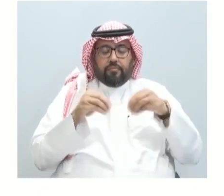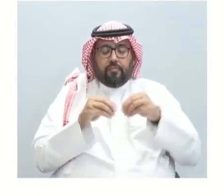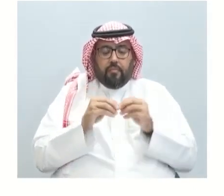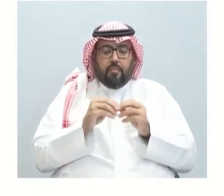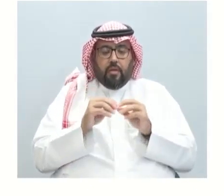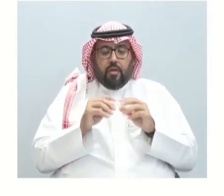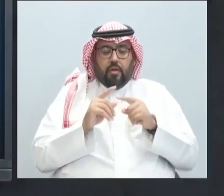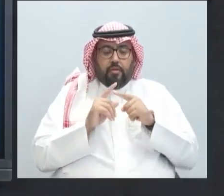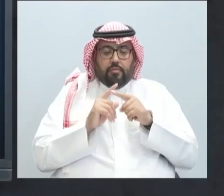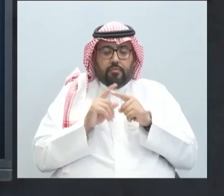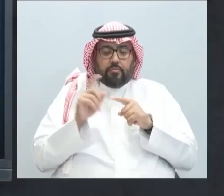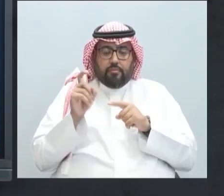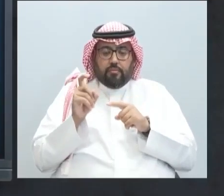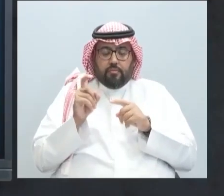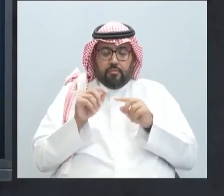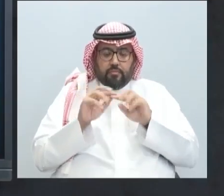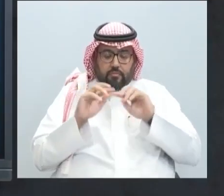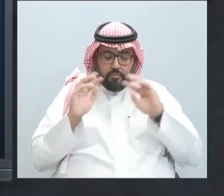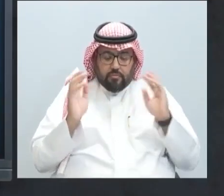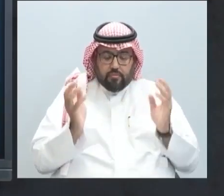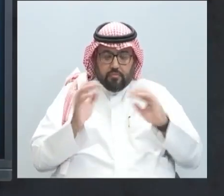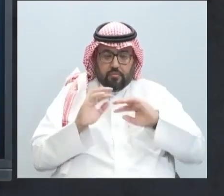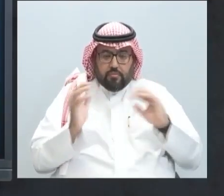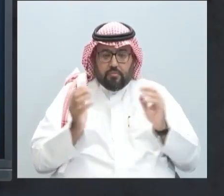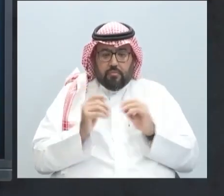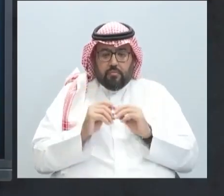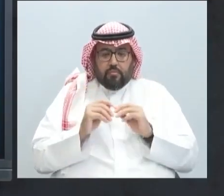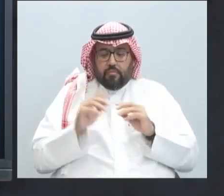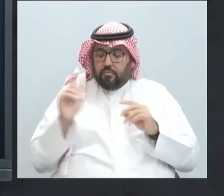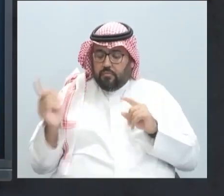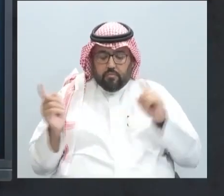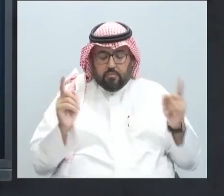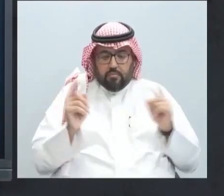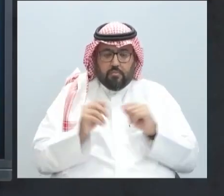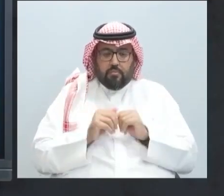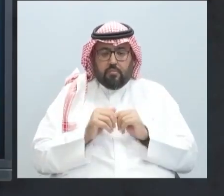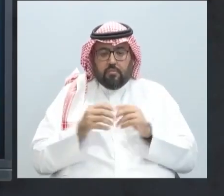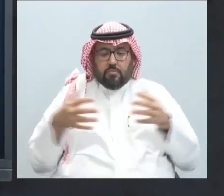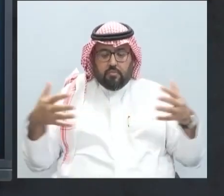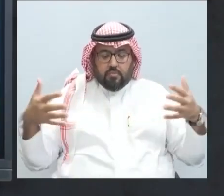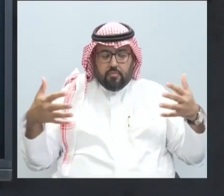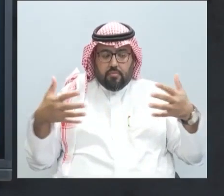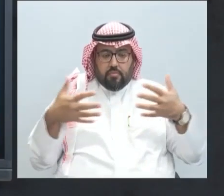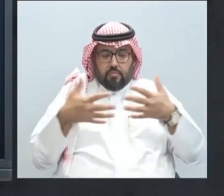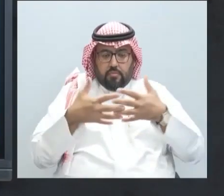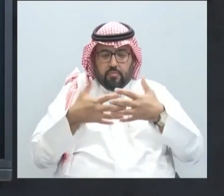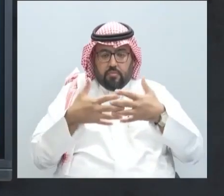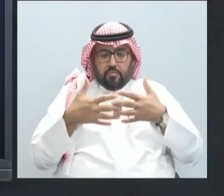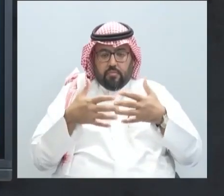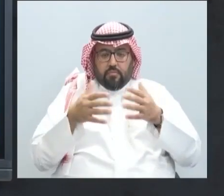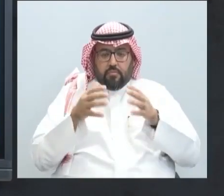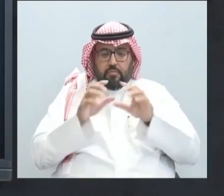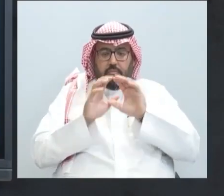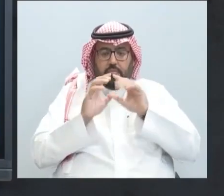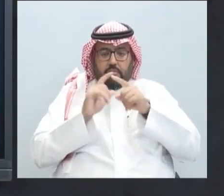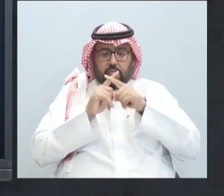على شكل اس هذه الخيوط المغزليه بدات تتكون او المريكزات تتكون في اقطاب الخليه اخرجت هذه الخيوط المغزليه ارتبطت